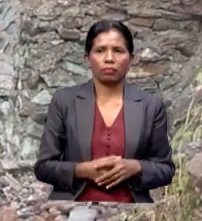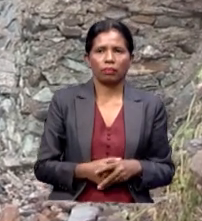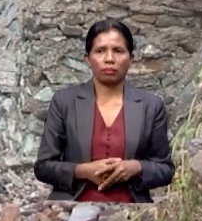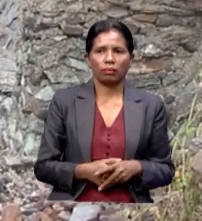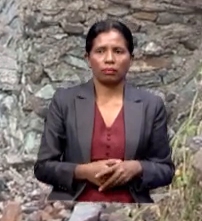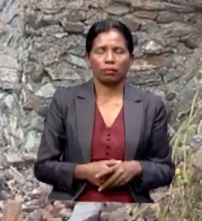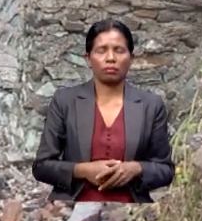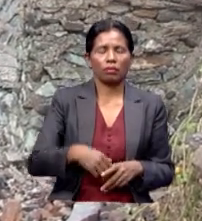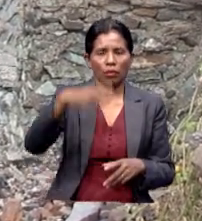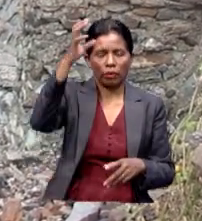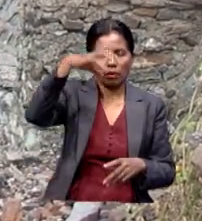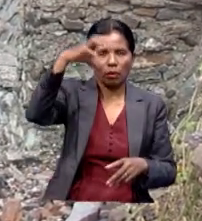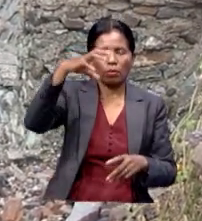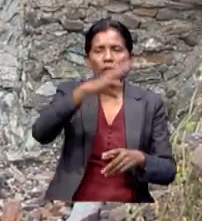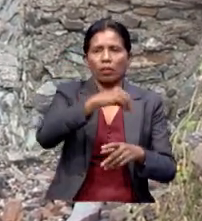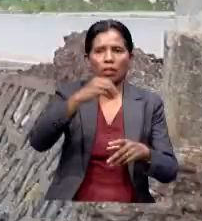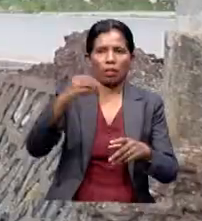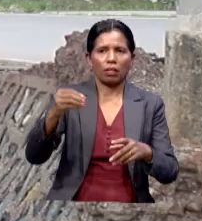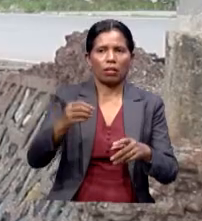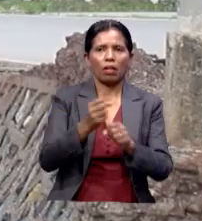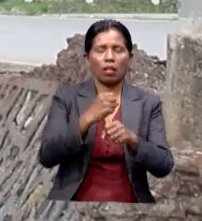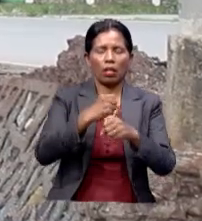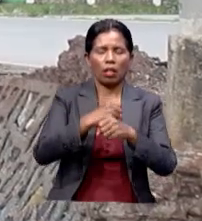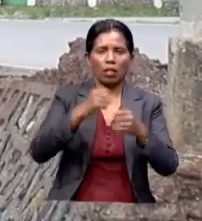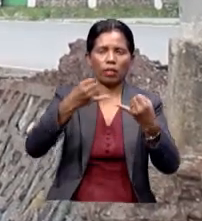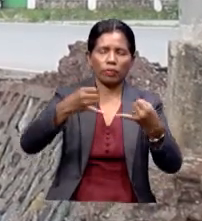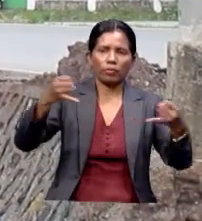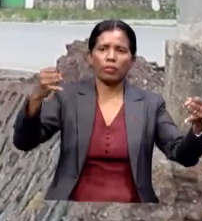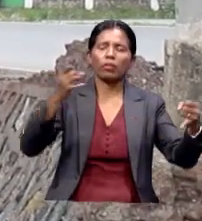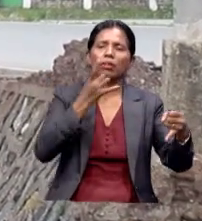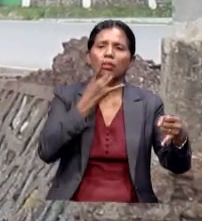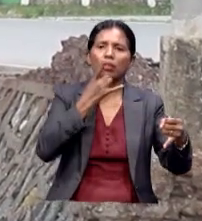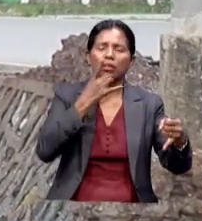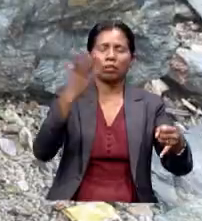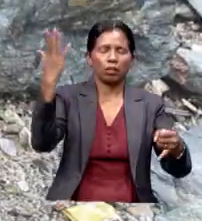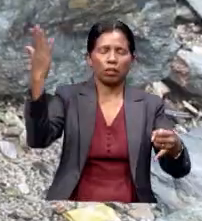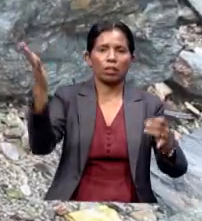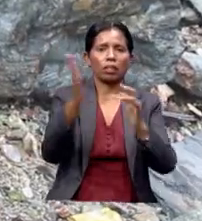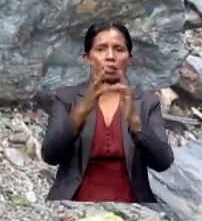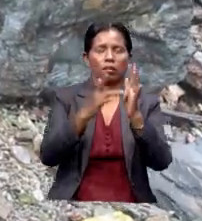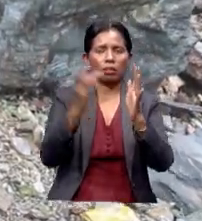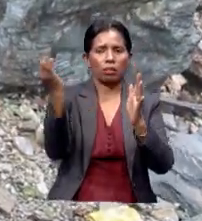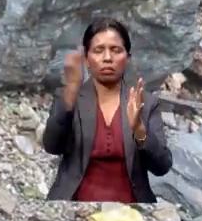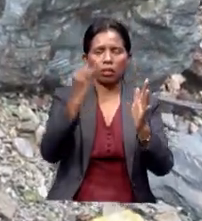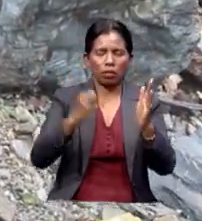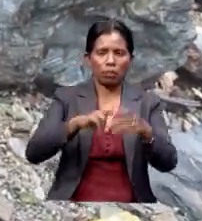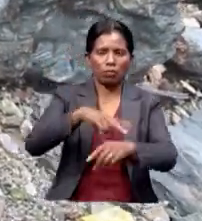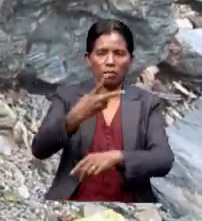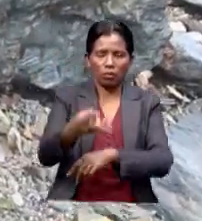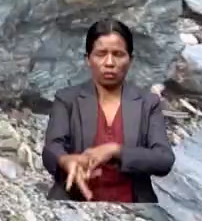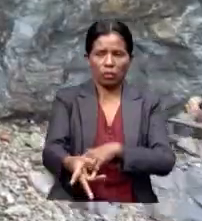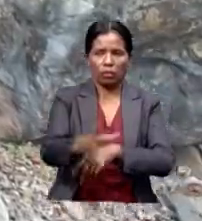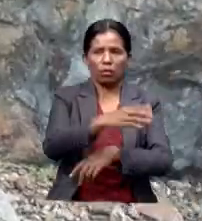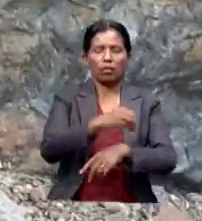Impacto siu na bot ni be acontece foi na lesne hala fio balun ia parte ta se ibun mete out mono barai no fio balun que se det